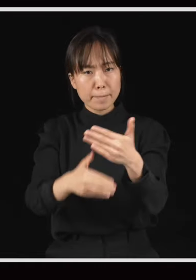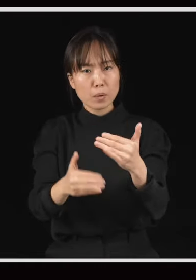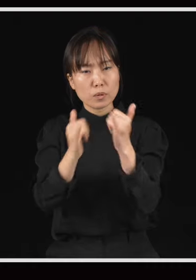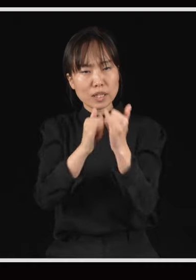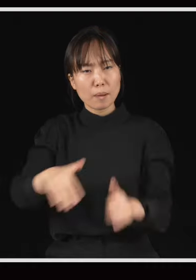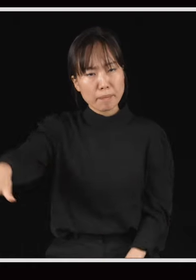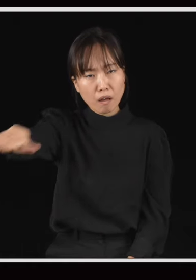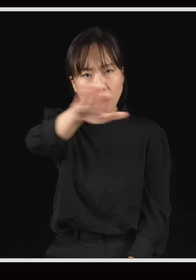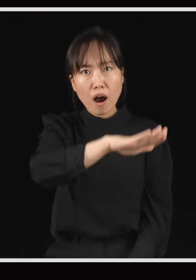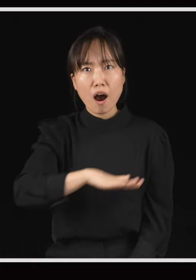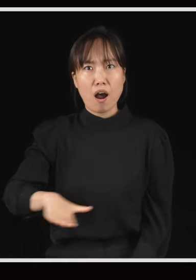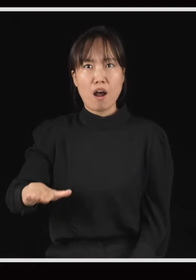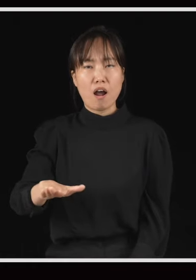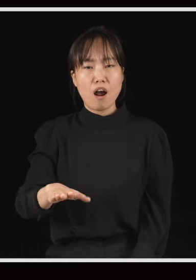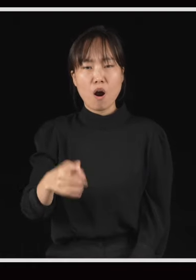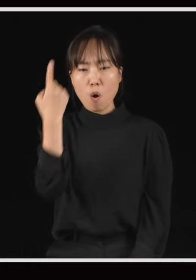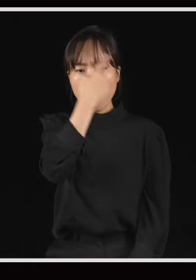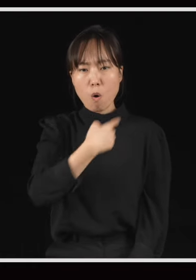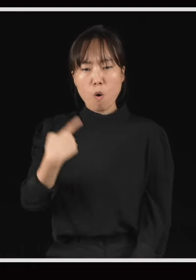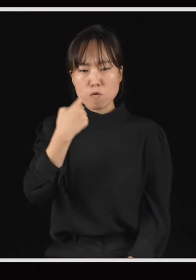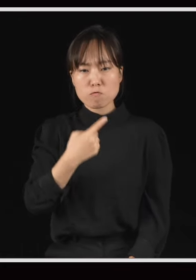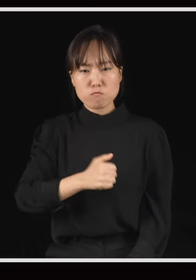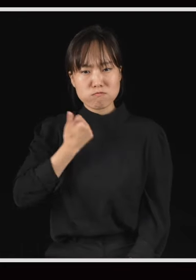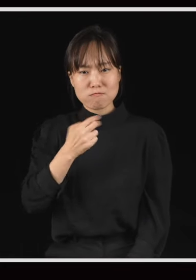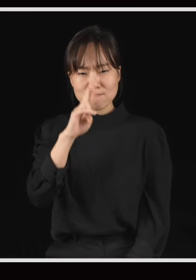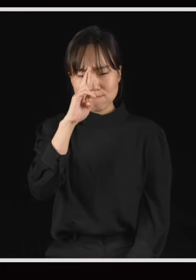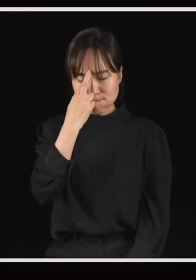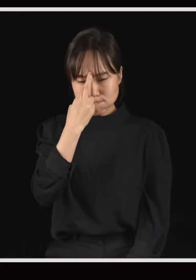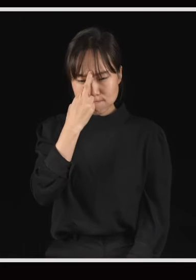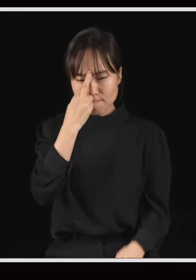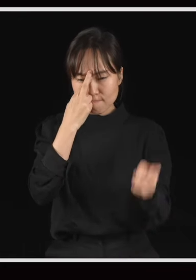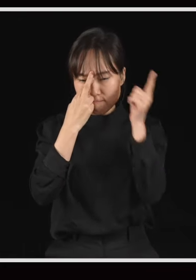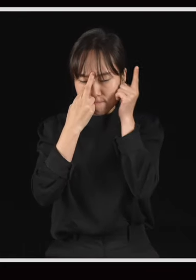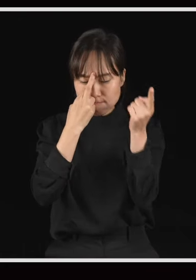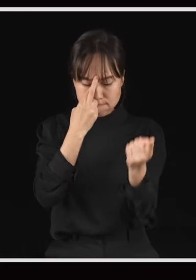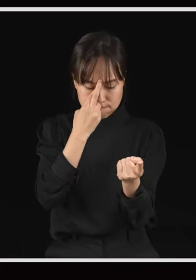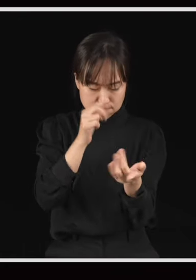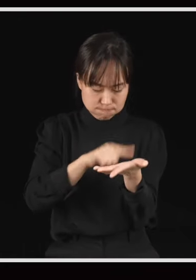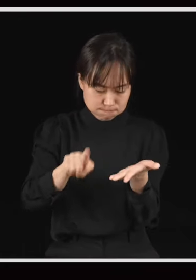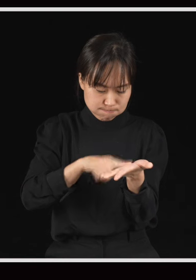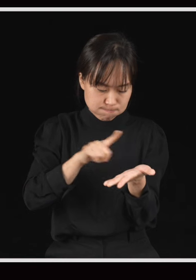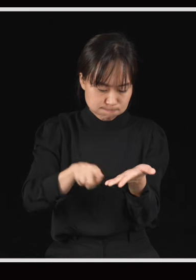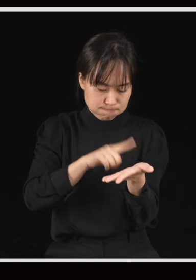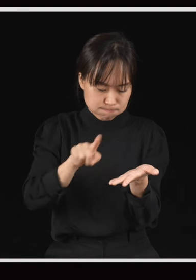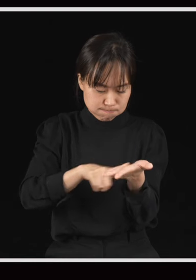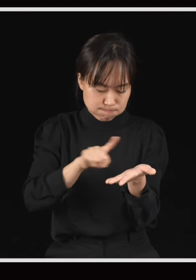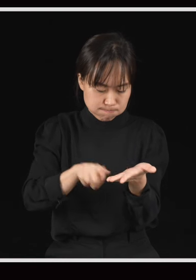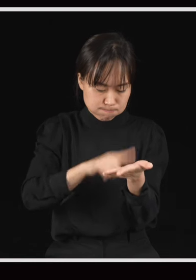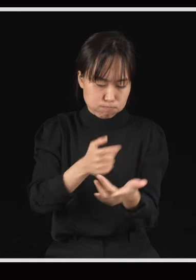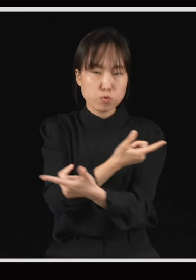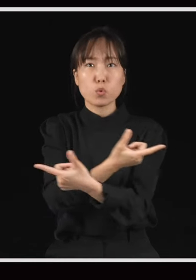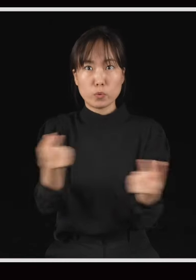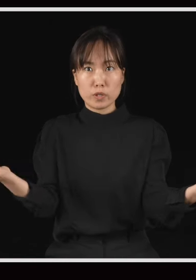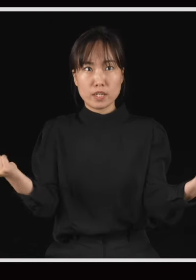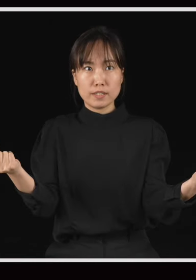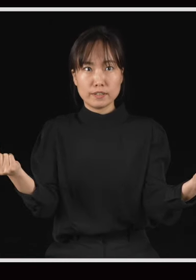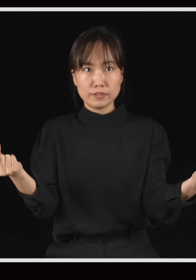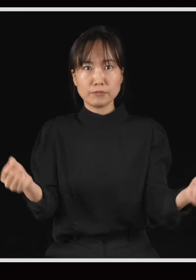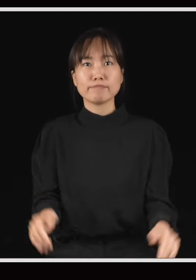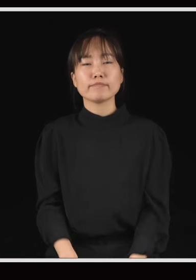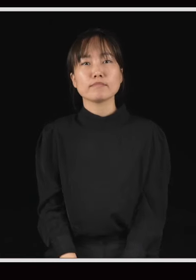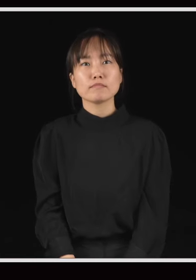어떻게 보면 한 칸에서 저를 제외한 거의 모든 사람들이 뭐 이 정도까지는 아니지만 앉아서 굉장히 분노한 표정으로 스마트폰을 스크롤하고